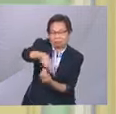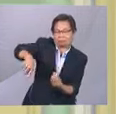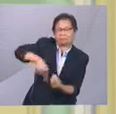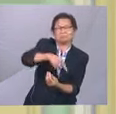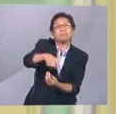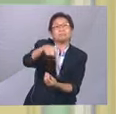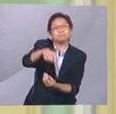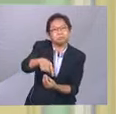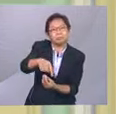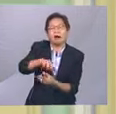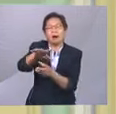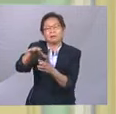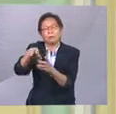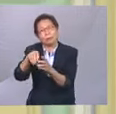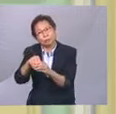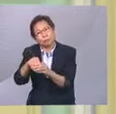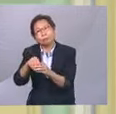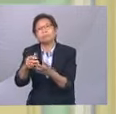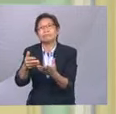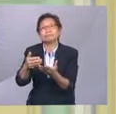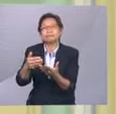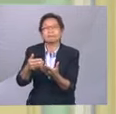ini termasuklah